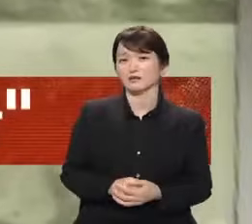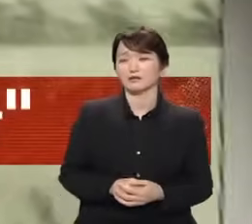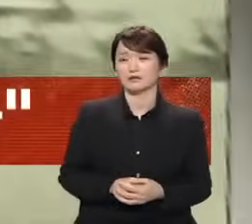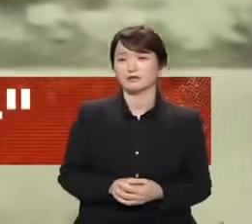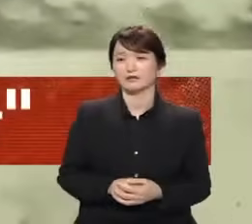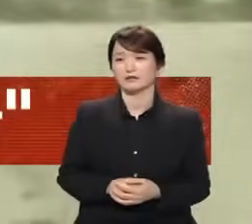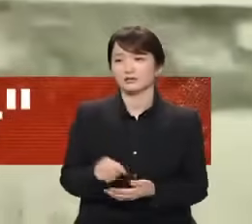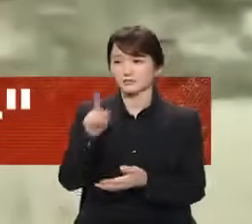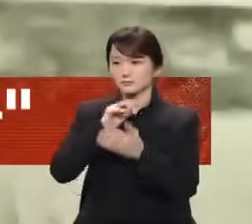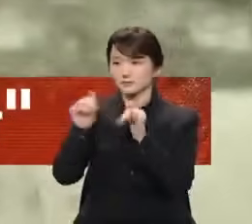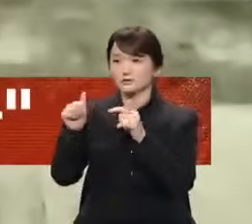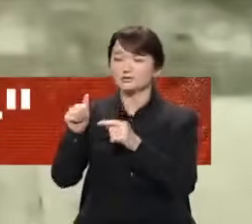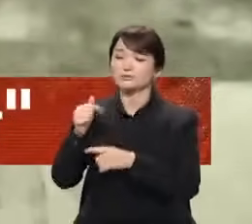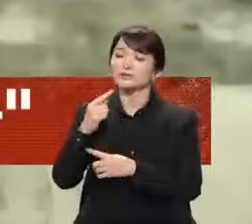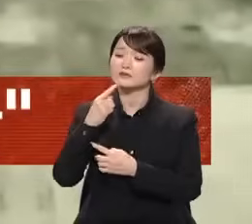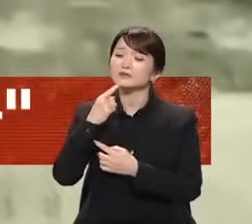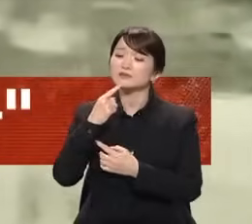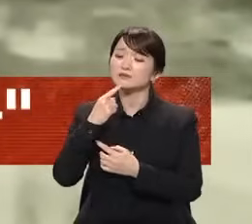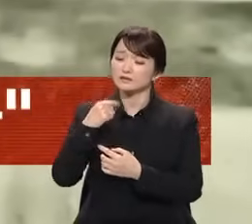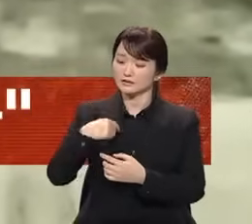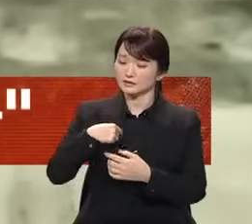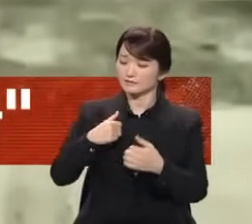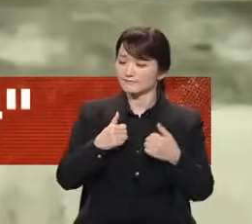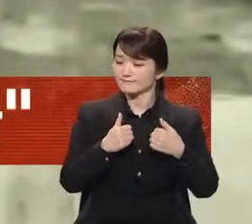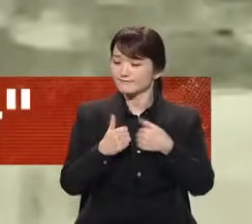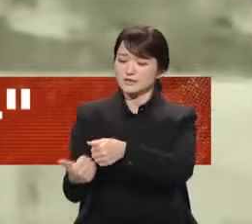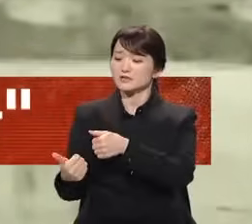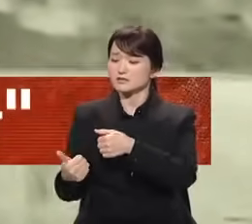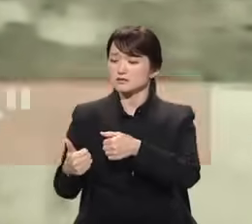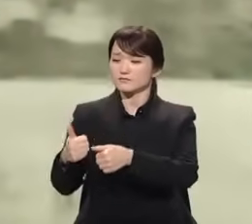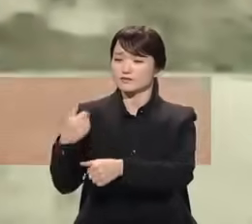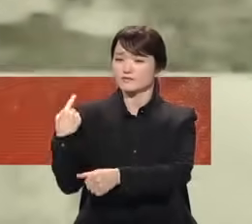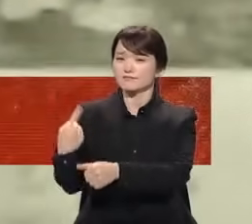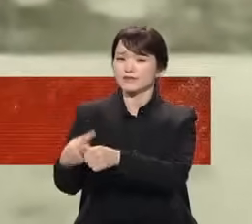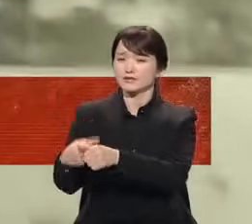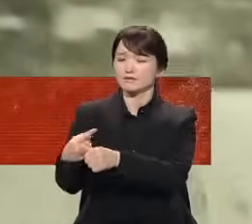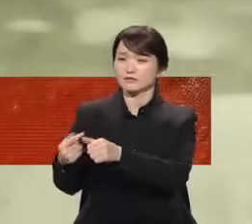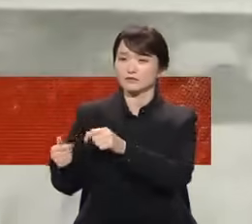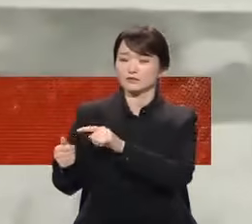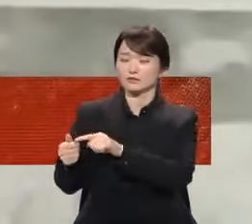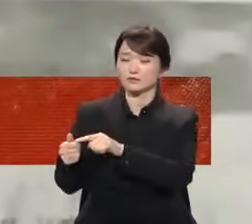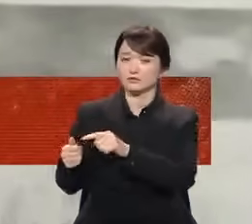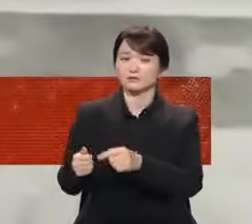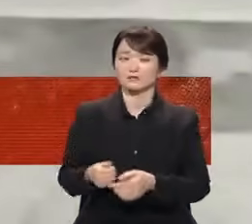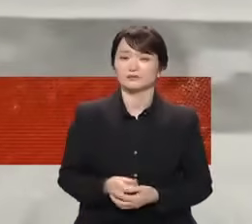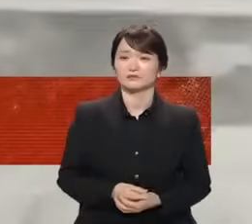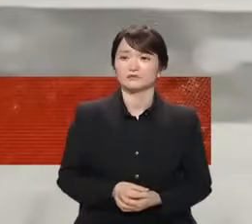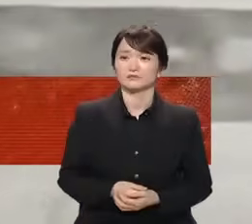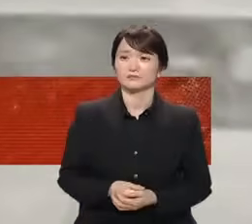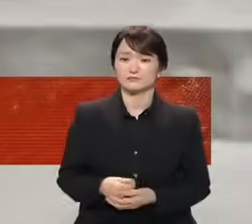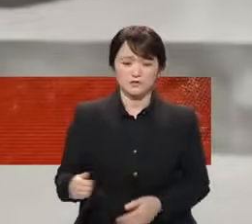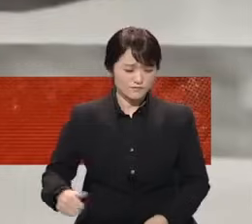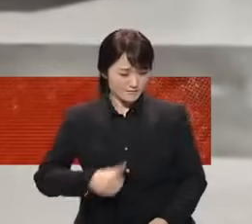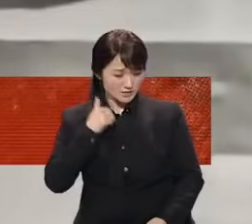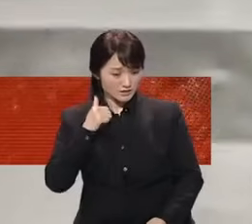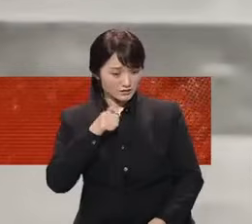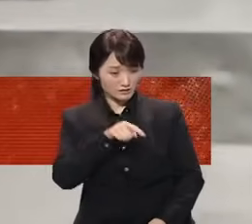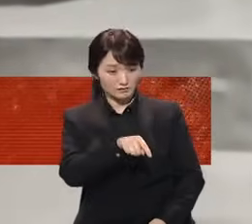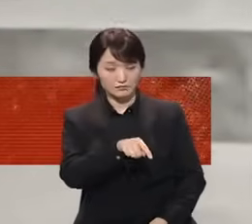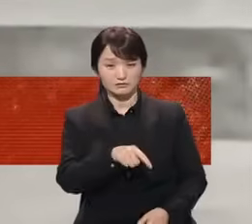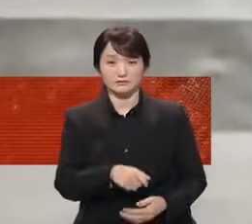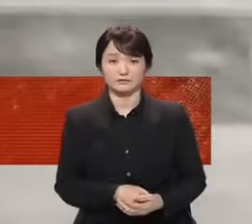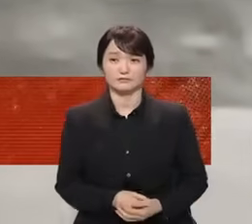제보자의 이 턱과 가슴 쪽을 밀치면서 욕을 했는데 그러니까 그때 또 제보자 화를 내니까